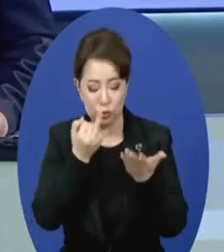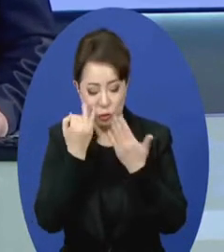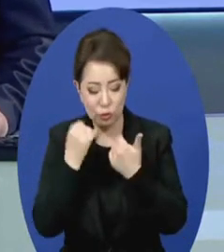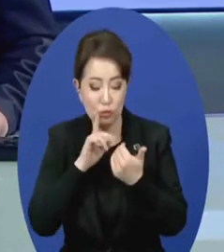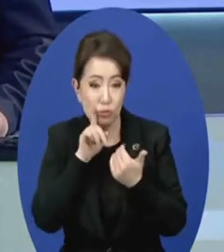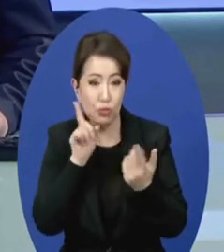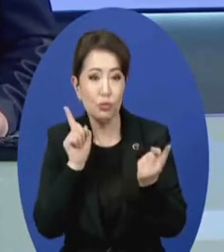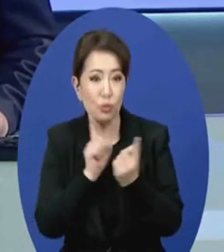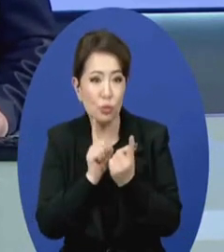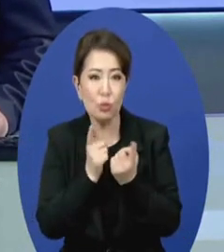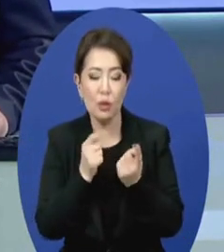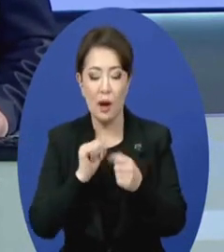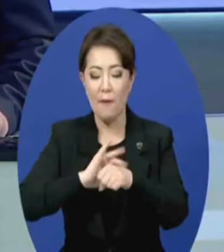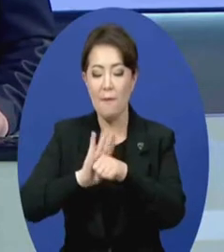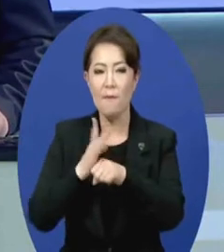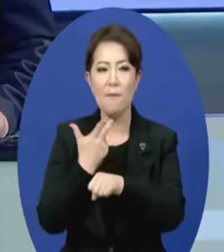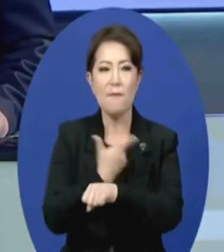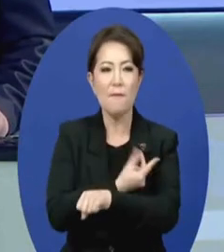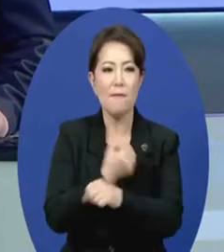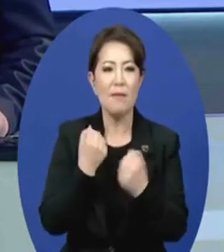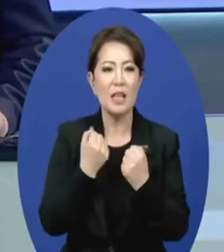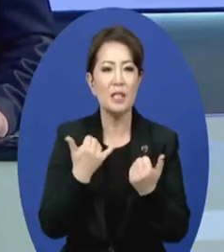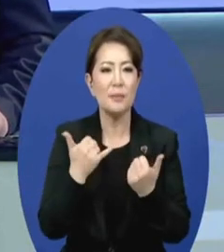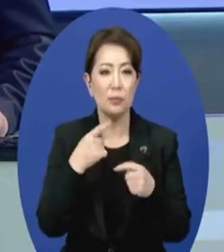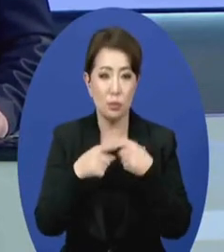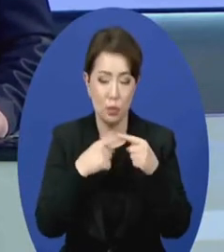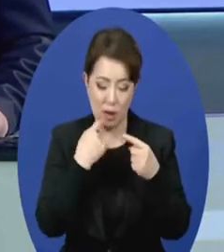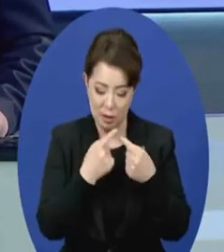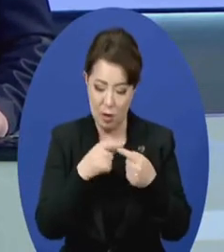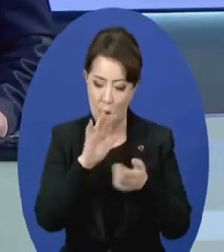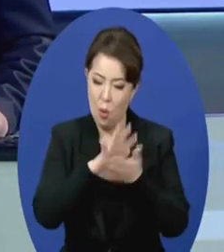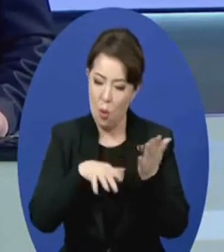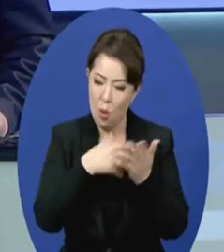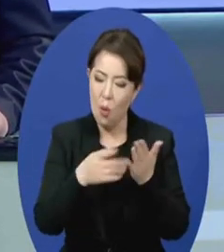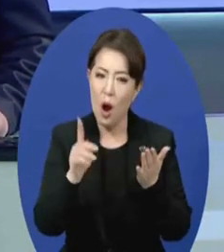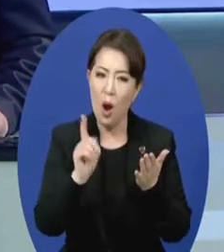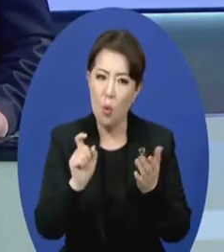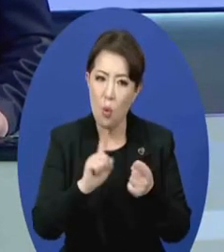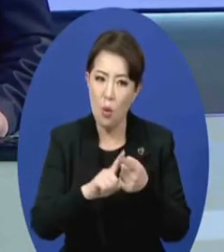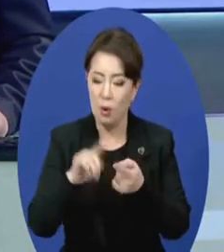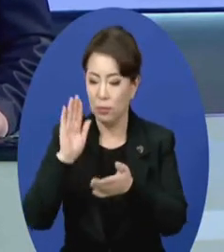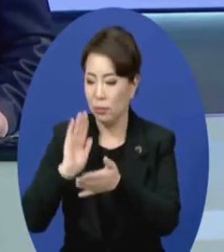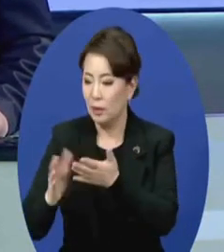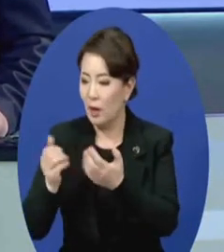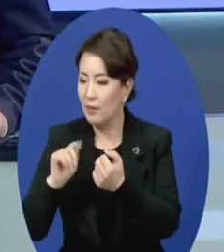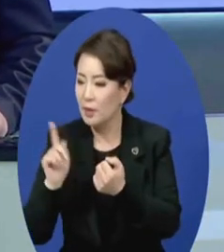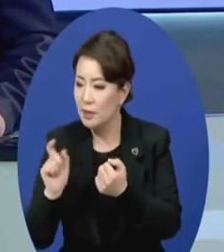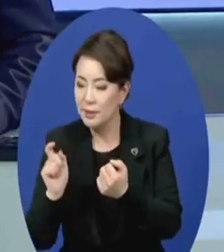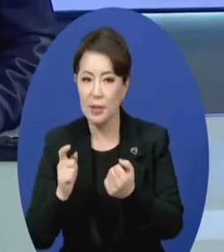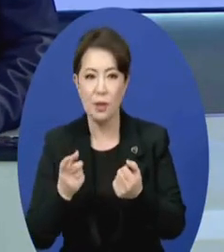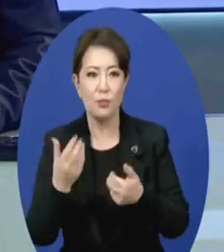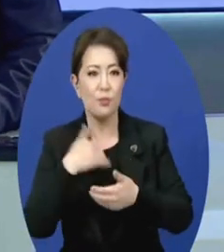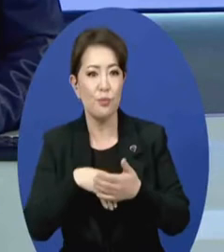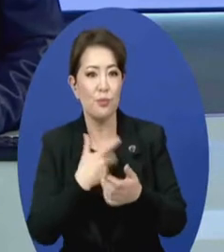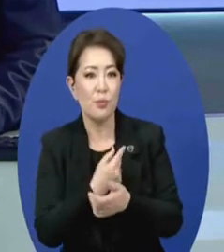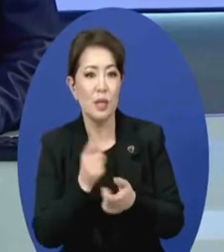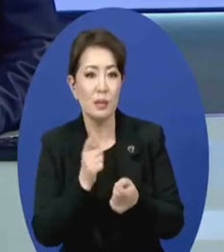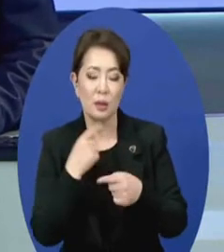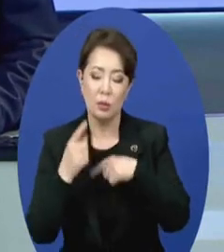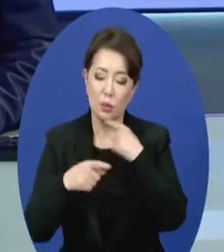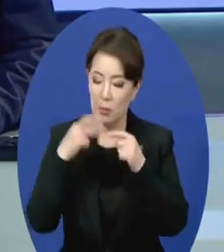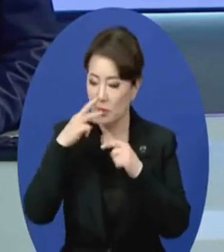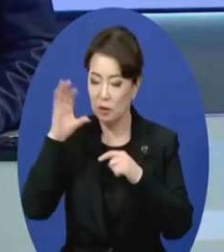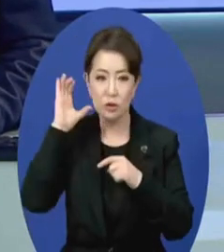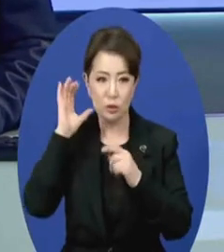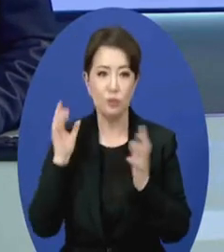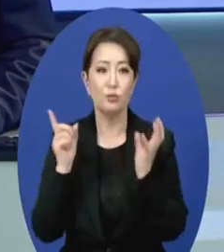байна. Уулзалтаар вакцин жуулчлалын явцын нөхцөл байдал, хуваар, худалдан авалт, нийлүүлэлт зэрэг асуудлуудаар мэдээлэл сонсчээ. Өнөөдрийн байдлаар Монгол